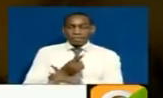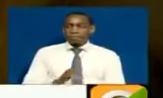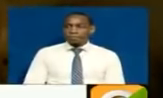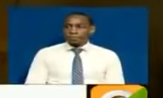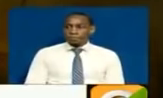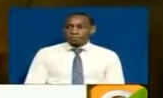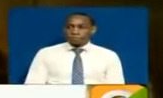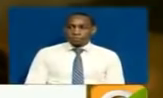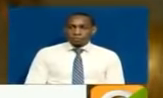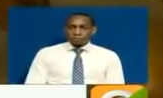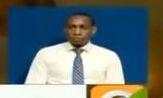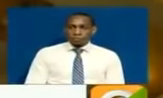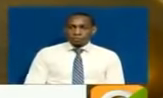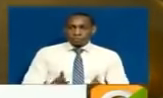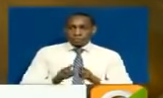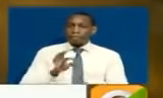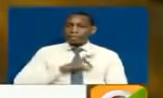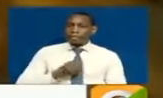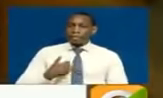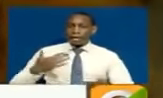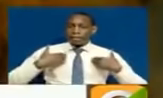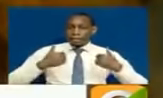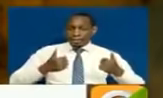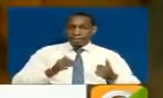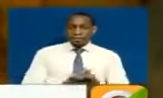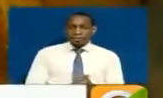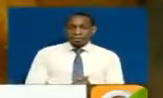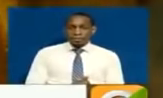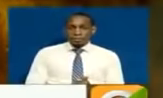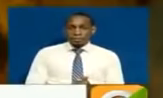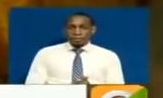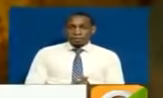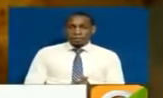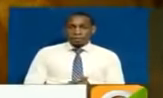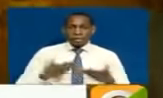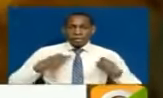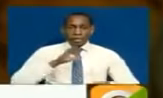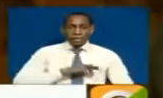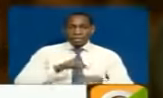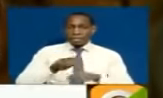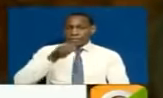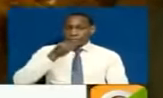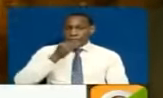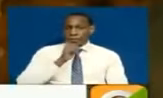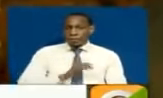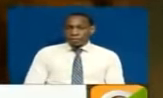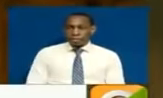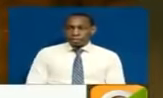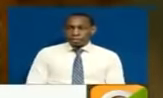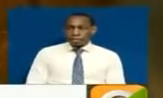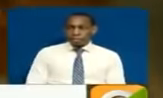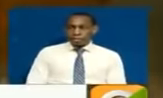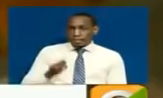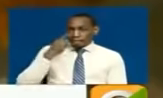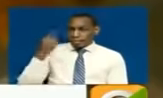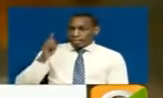wafurahie na wa benefit hiyo health, wakuwe napate hizo health benefits za hii chakula. Tunaziita simondo. Hizi